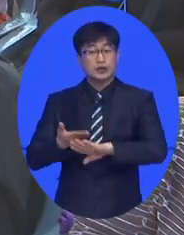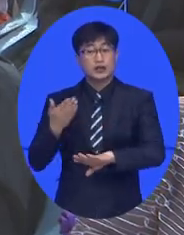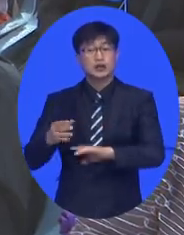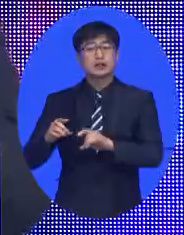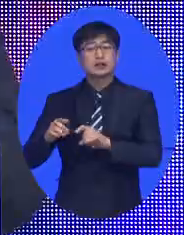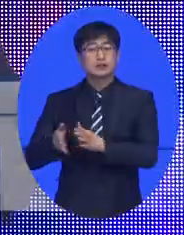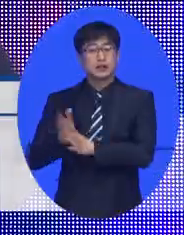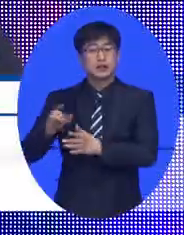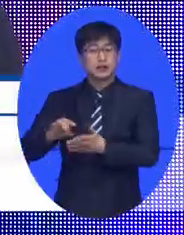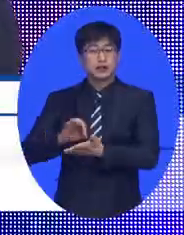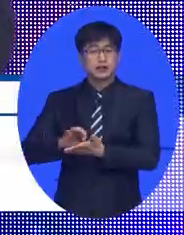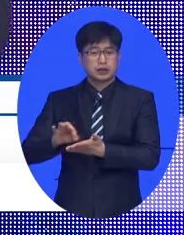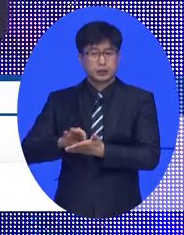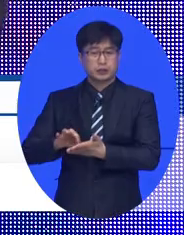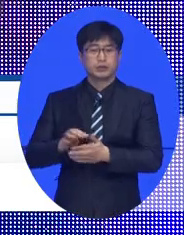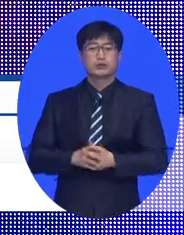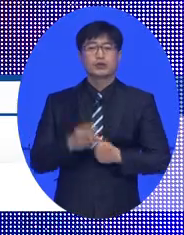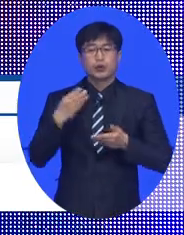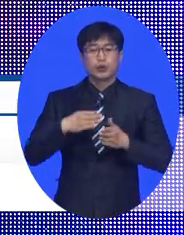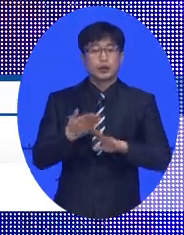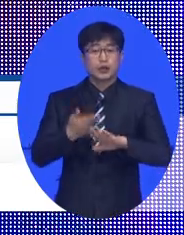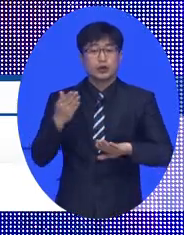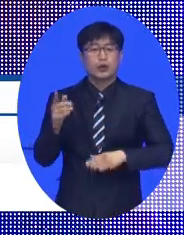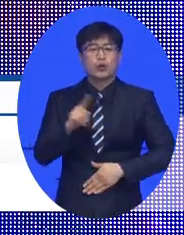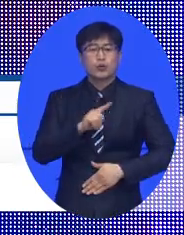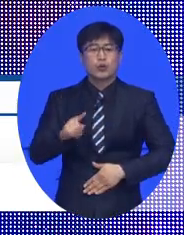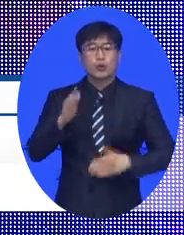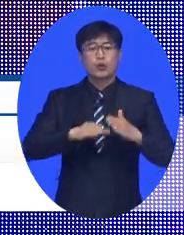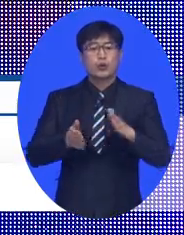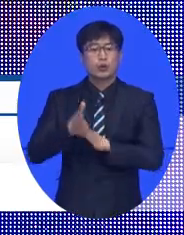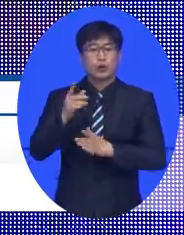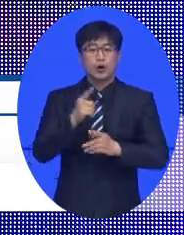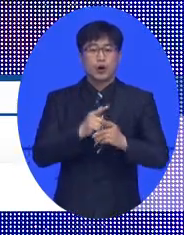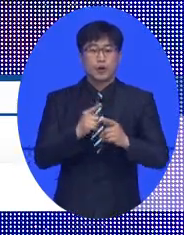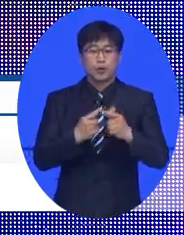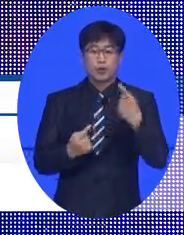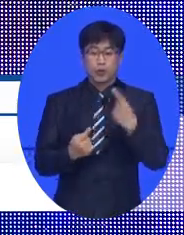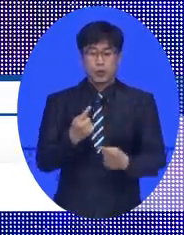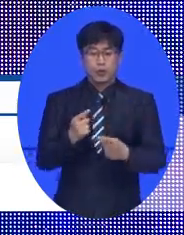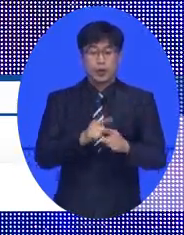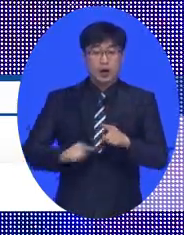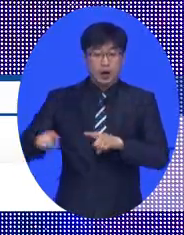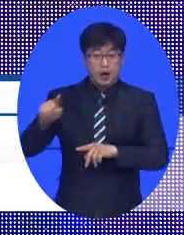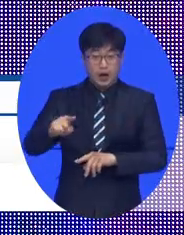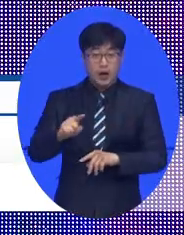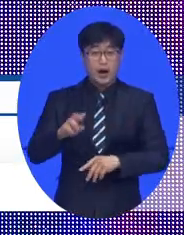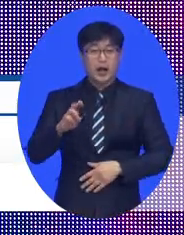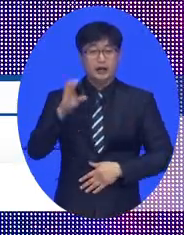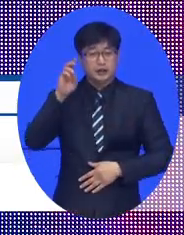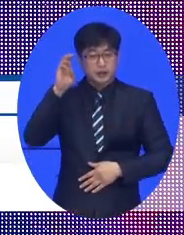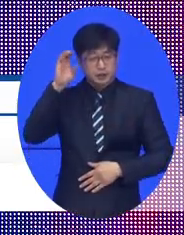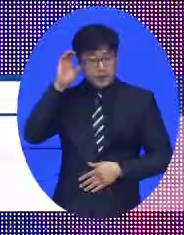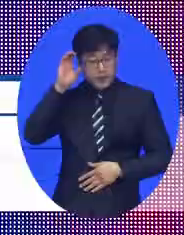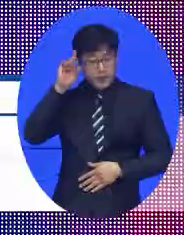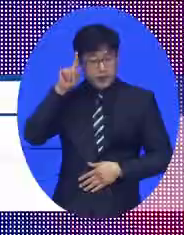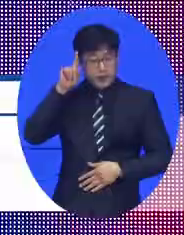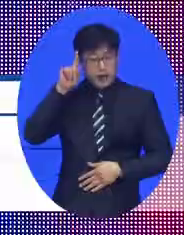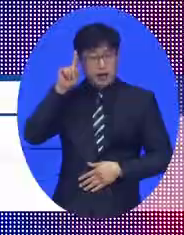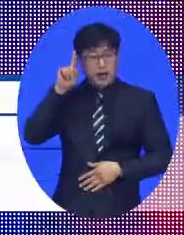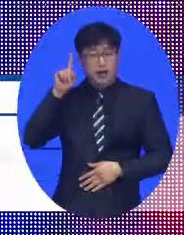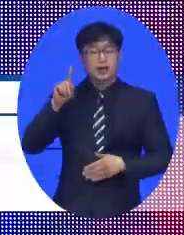예정입니다. 경기도는 다른 어떤 공공기관보다도 앞장서서 알리백 실천하겠다고 다짐을